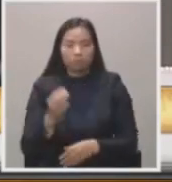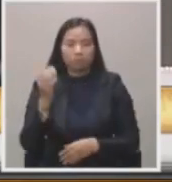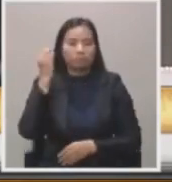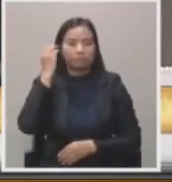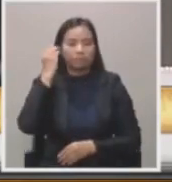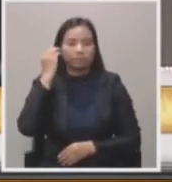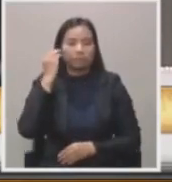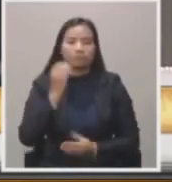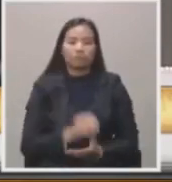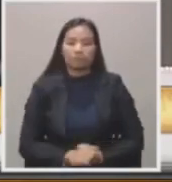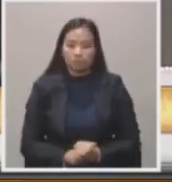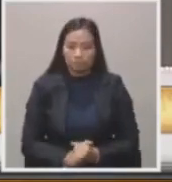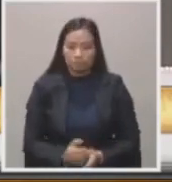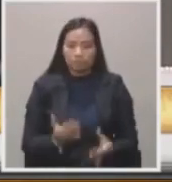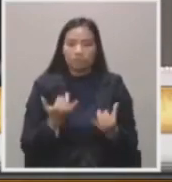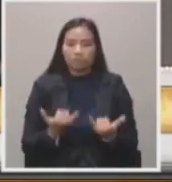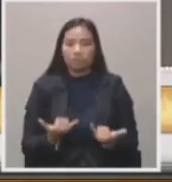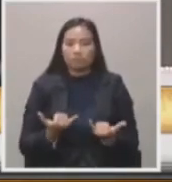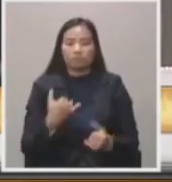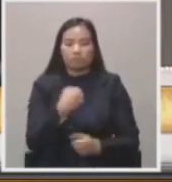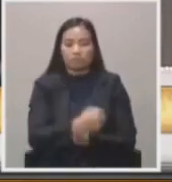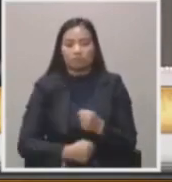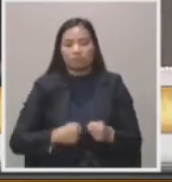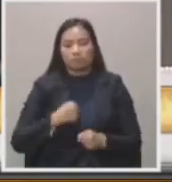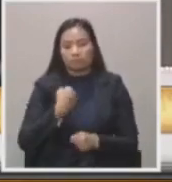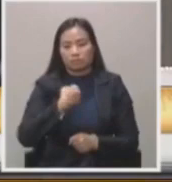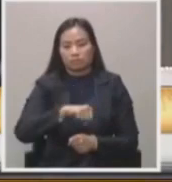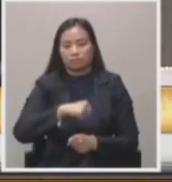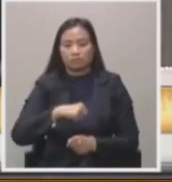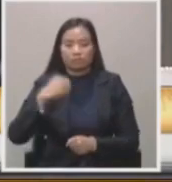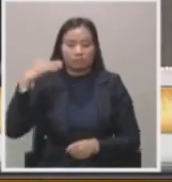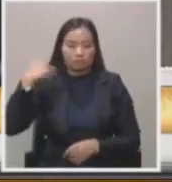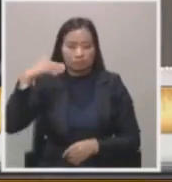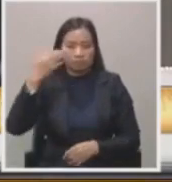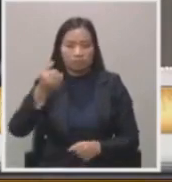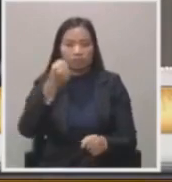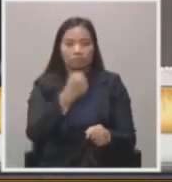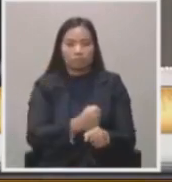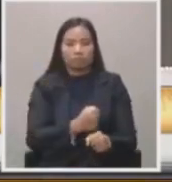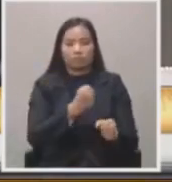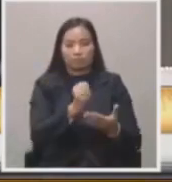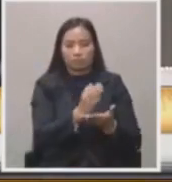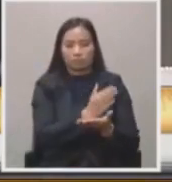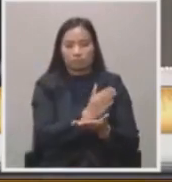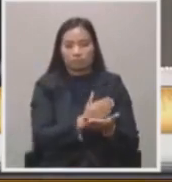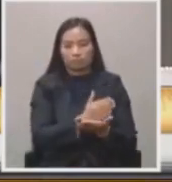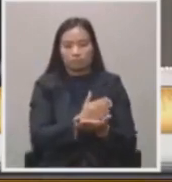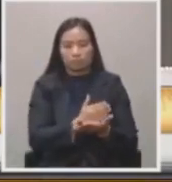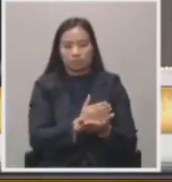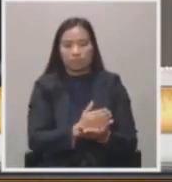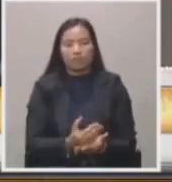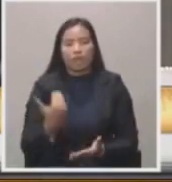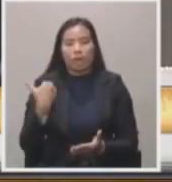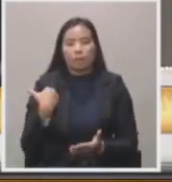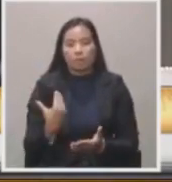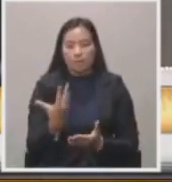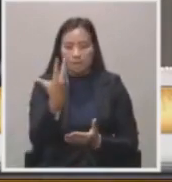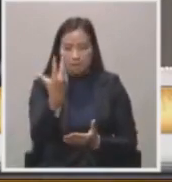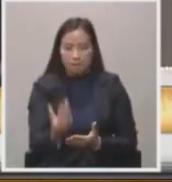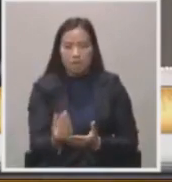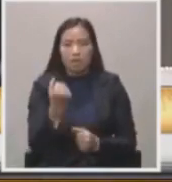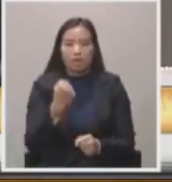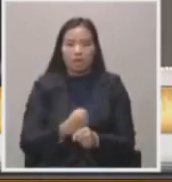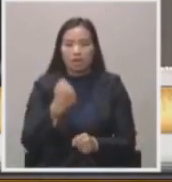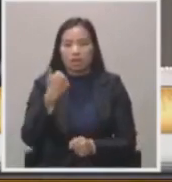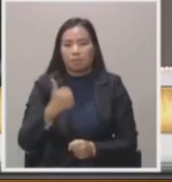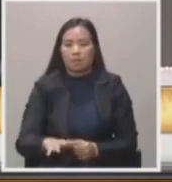คมนาคมขณะนี้10ปีที่ผ่านมาเราทำได้บางส่วนมีอีกหลายส่วนครับที่เรายังไม่ส